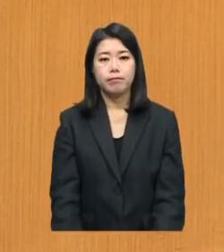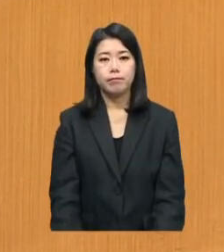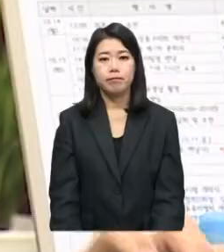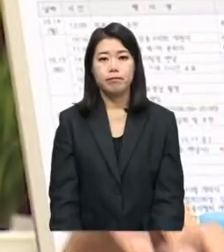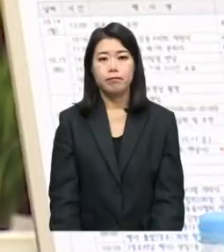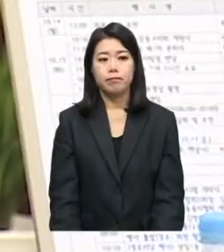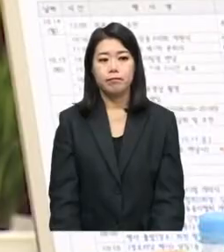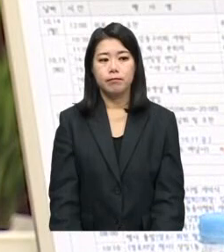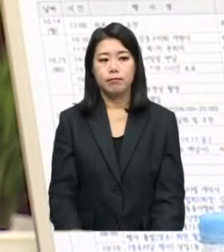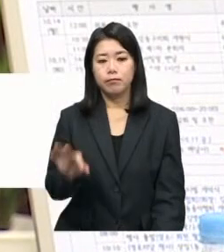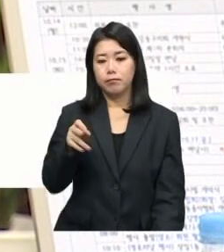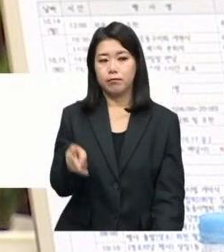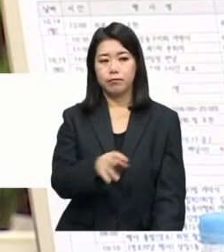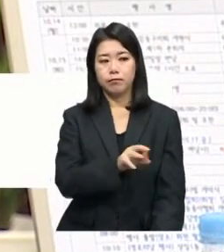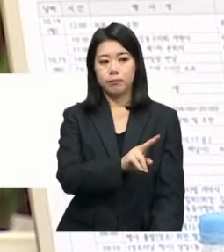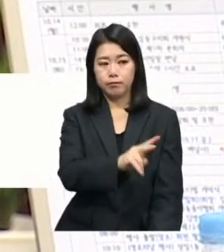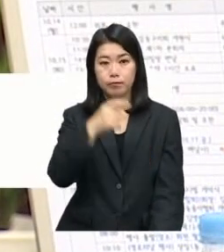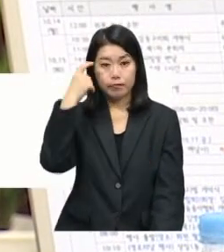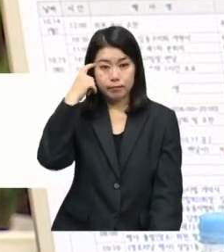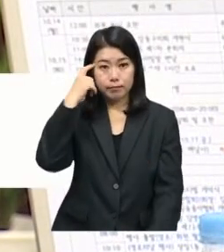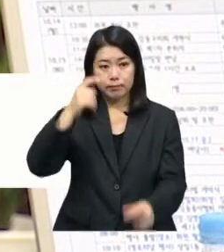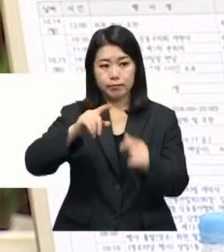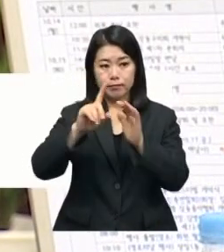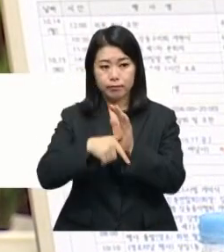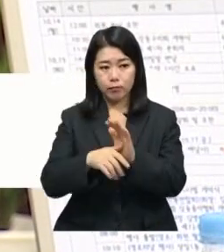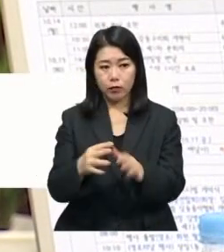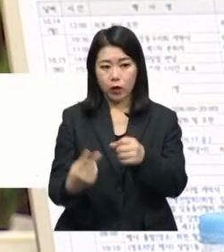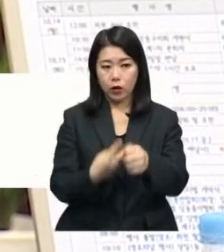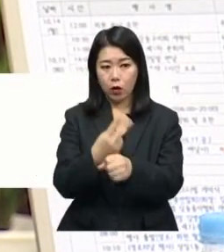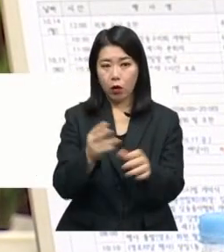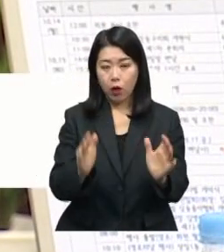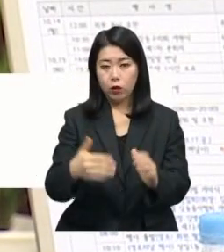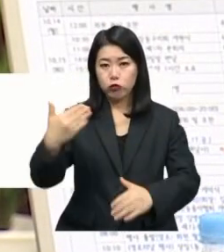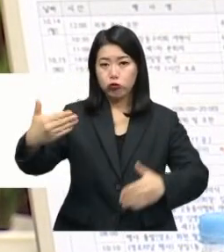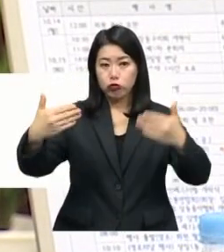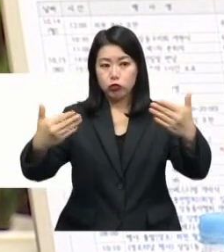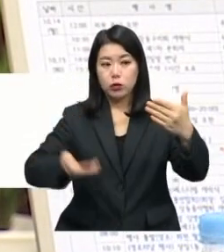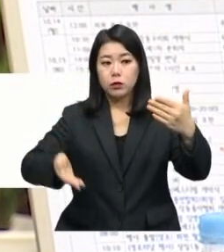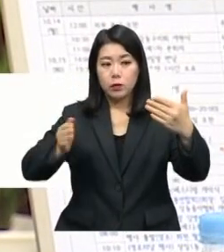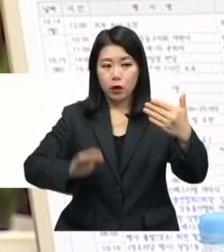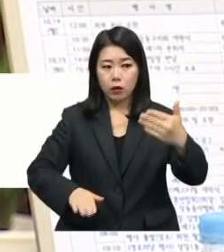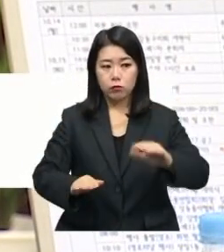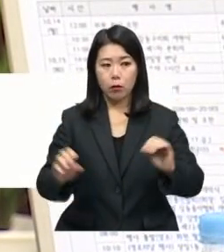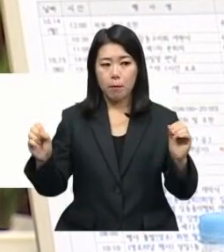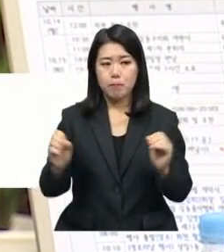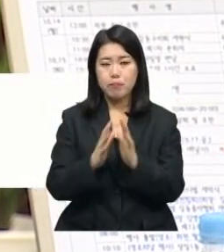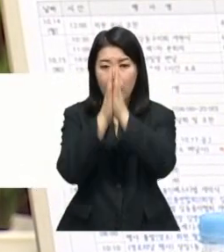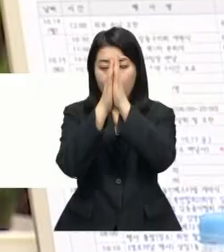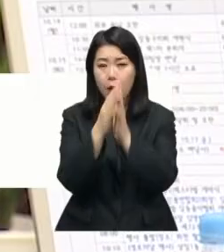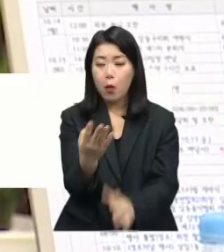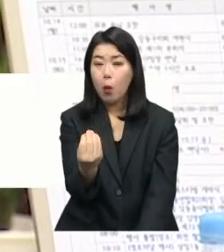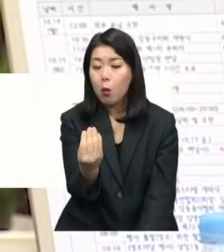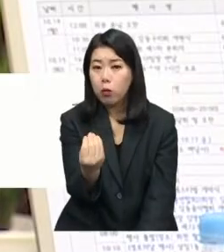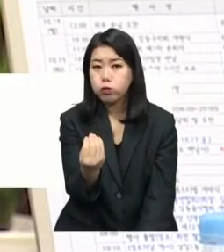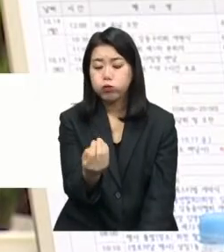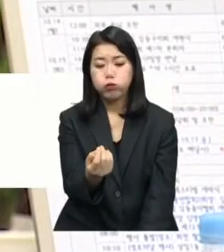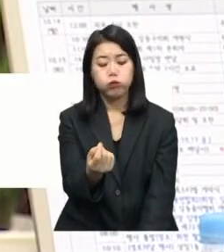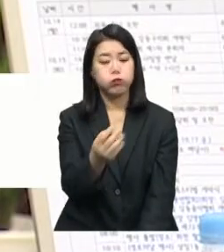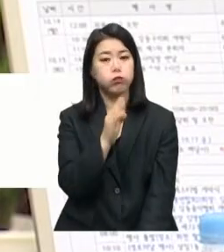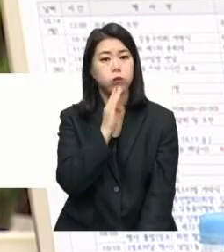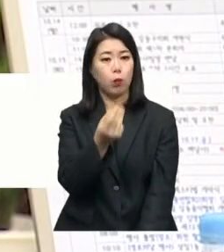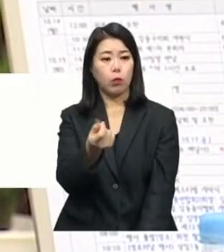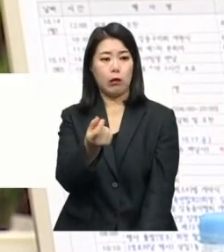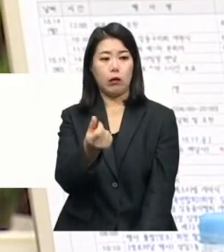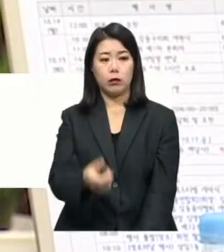지배적입니다. 여야로 따졌을 때는 실질적으로 전반기 보면 9대 9래도 부딪혔던 게 손가락으로